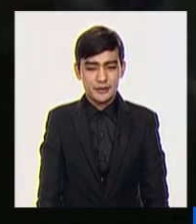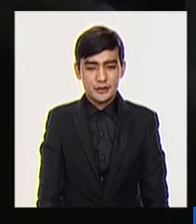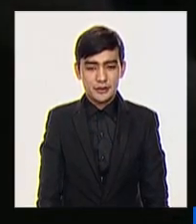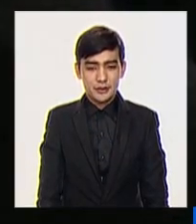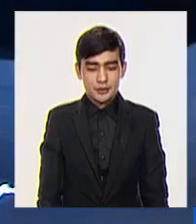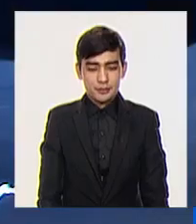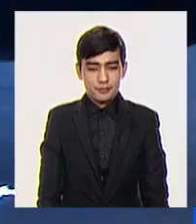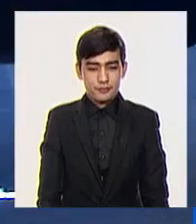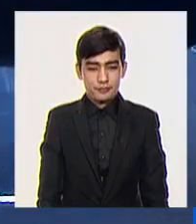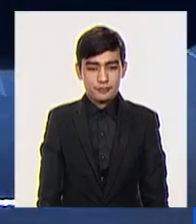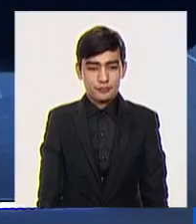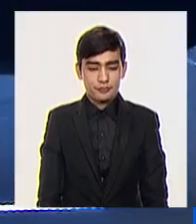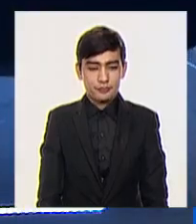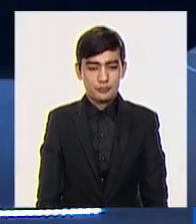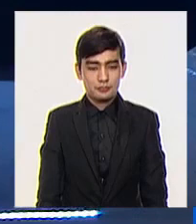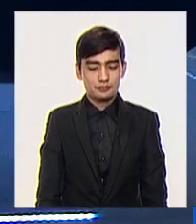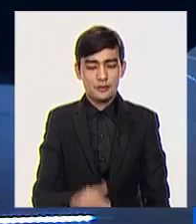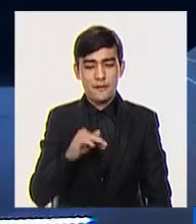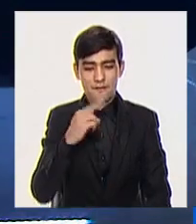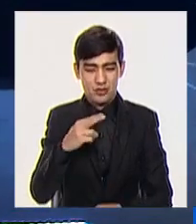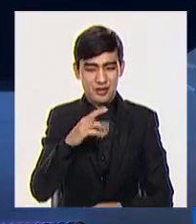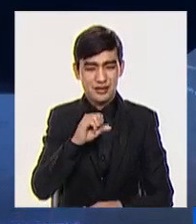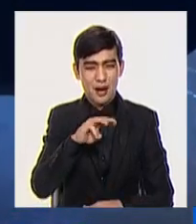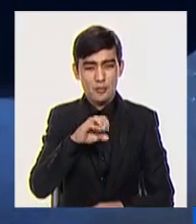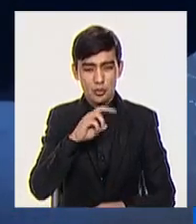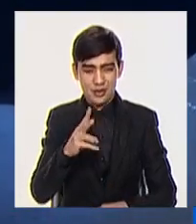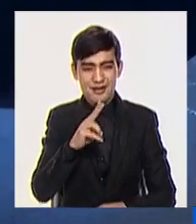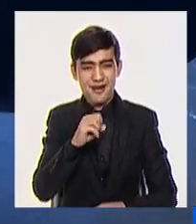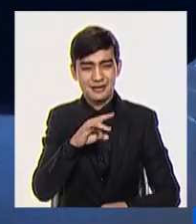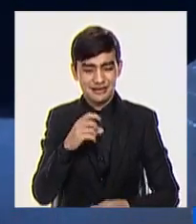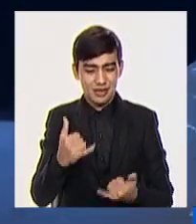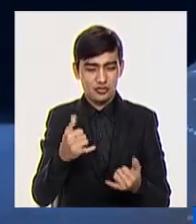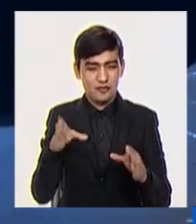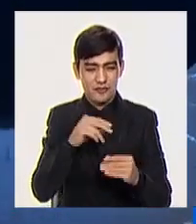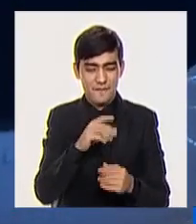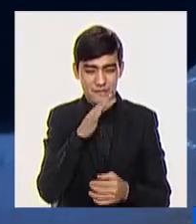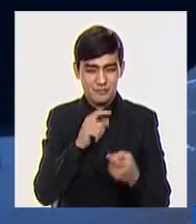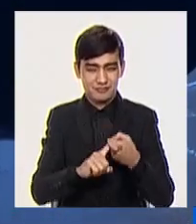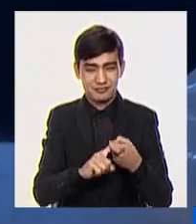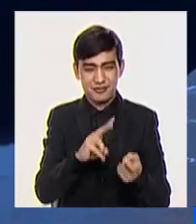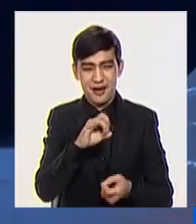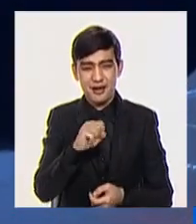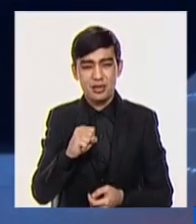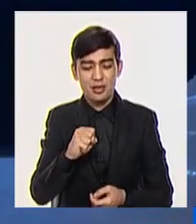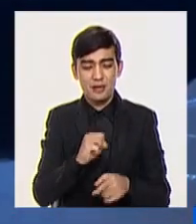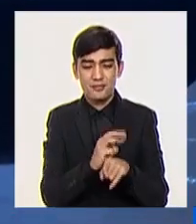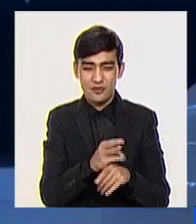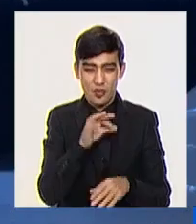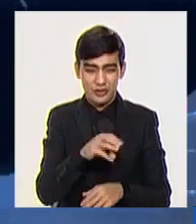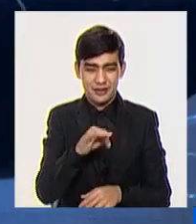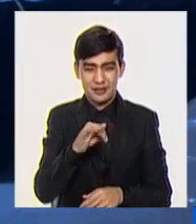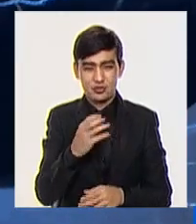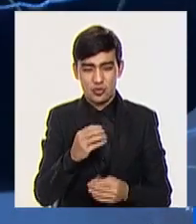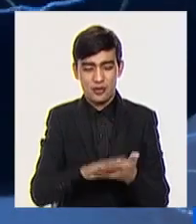Костанай. В фонде Самрук-Казына прогнозируют, что ситуация с коронавирусом будет драйвером рынка еще примерно